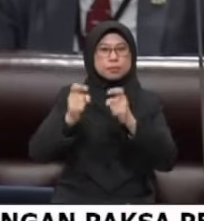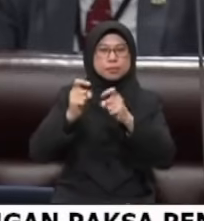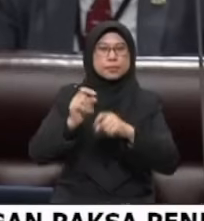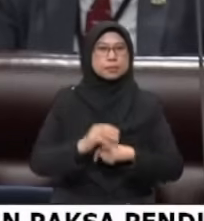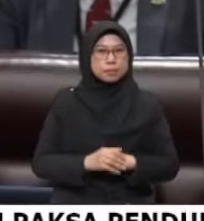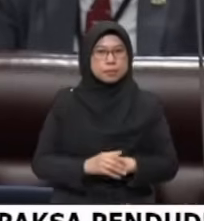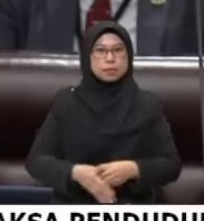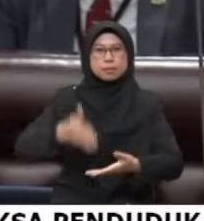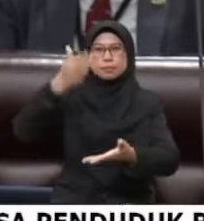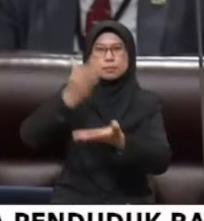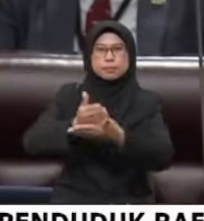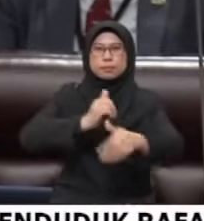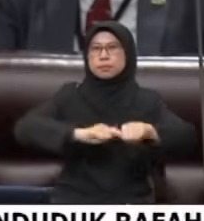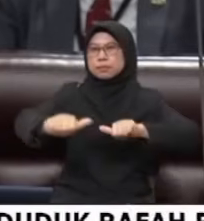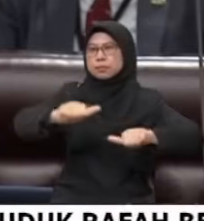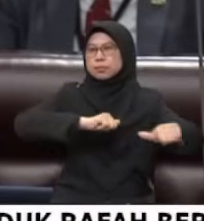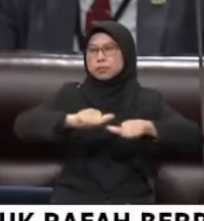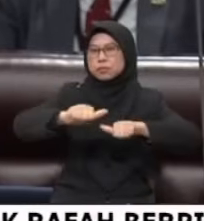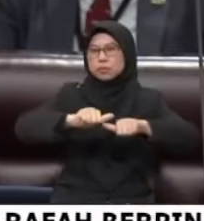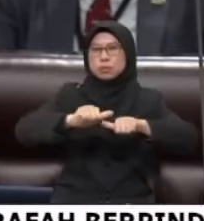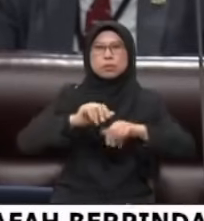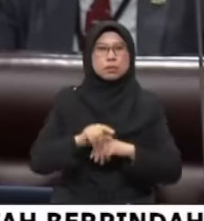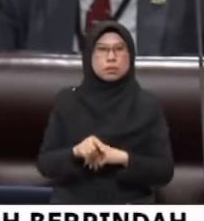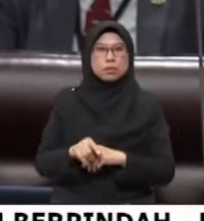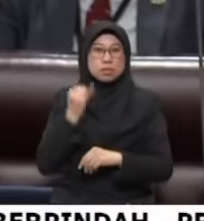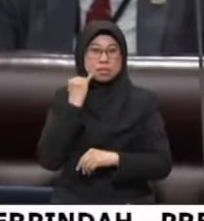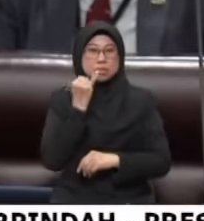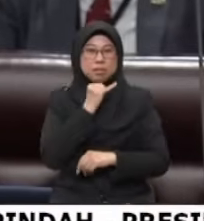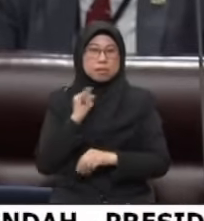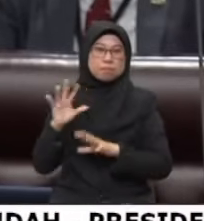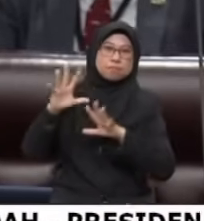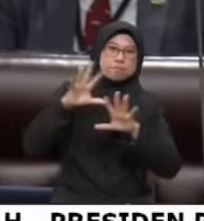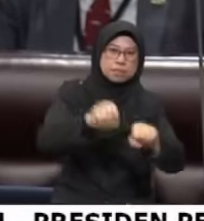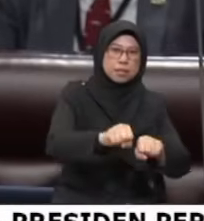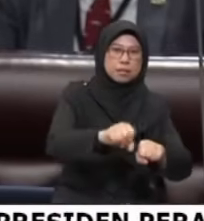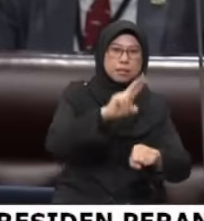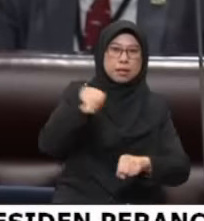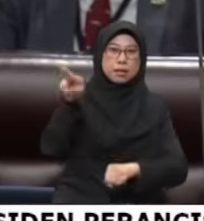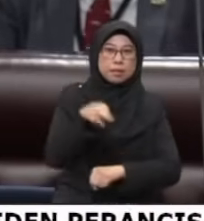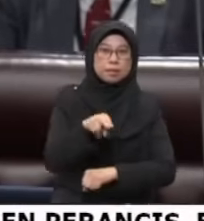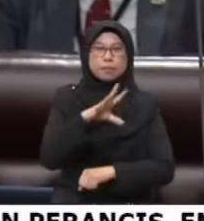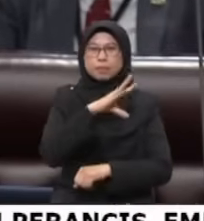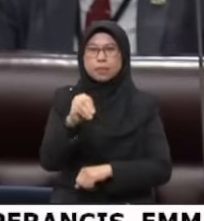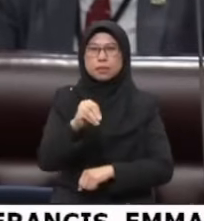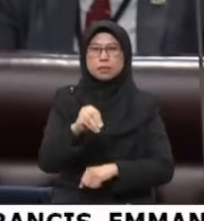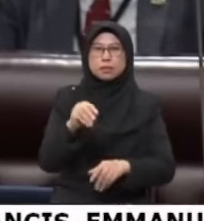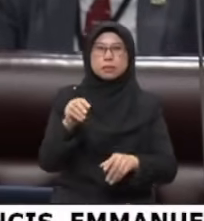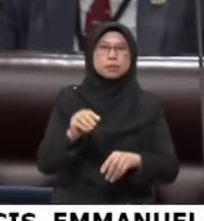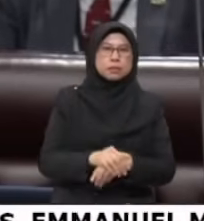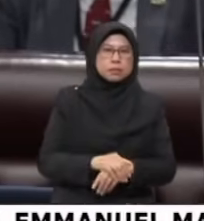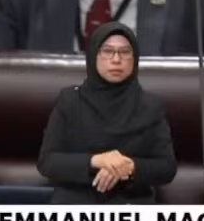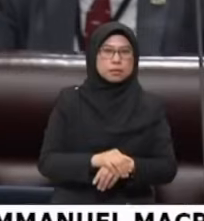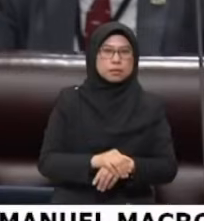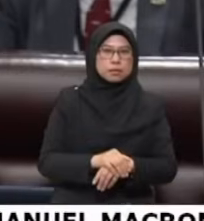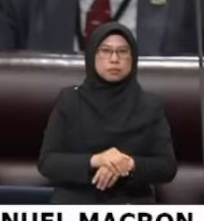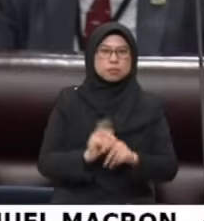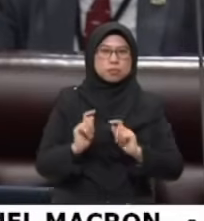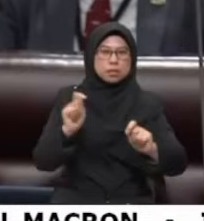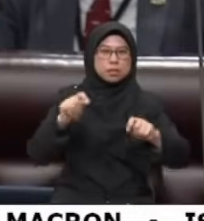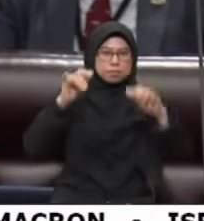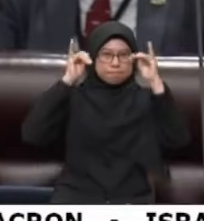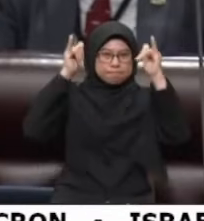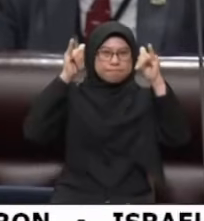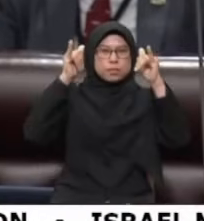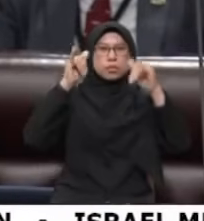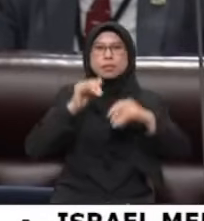dua menghentikan aktiviti penempatan oleh Israel dan tindakan keganasan penduduk haram ataupun